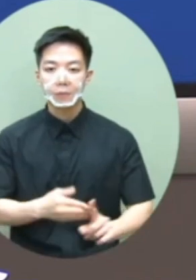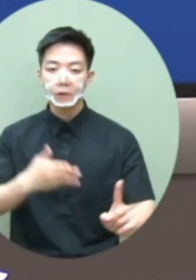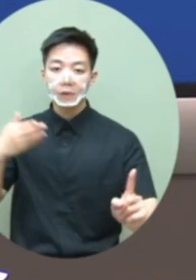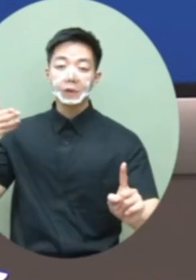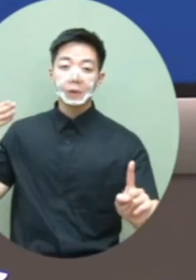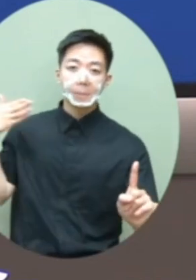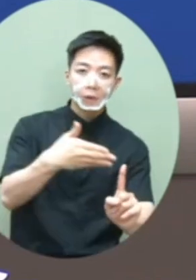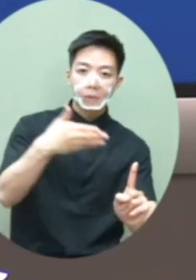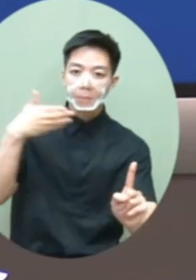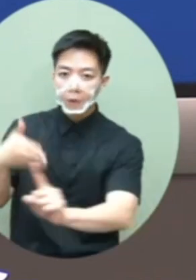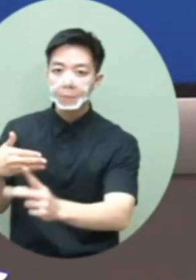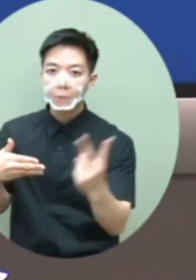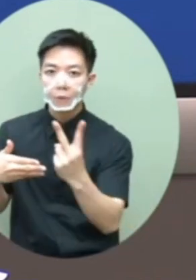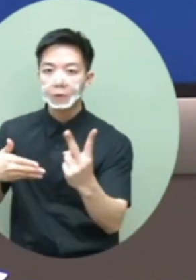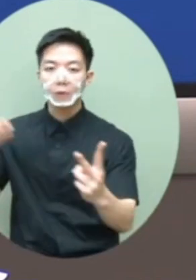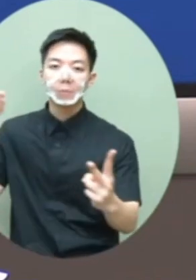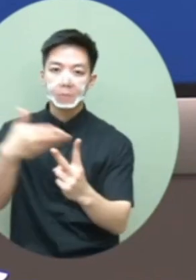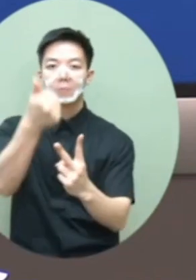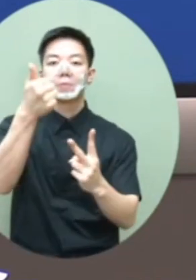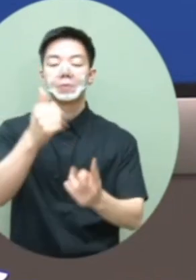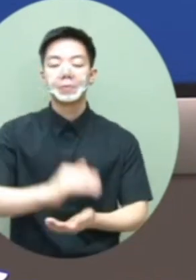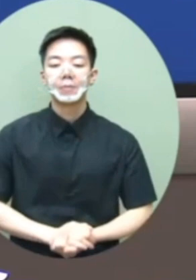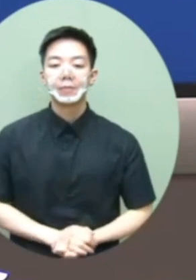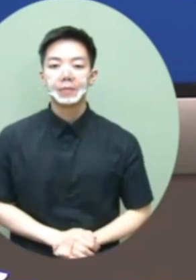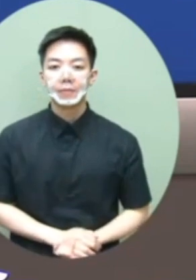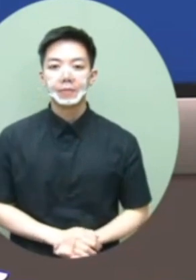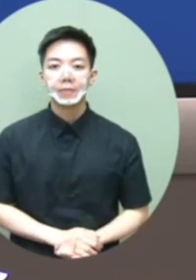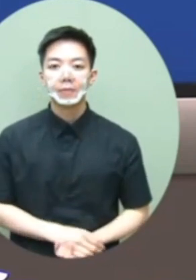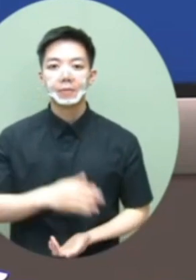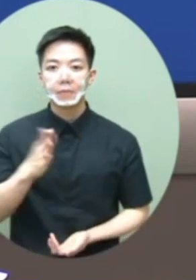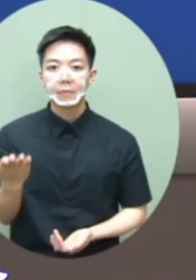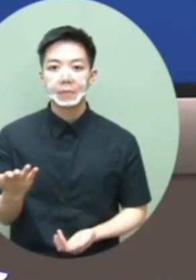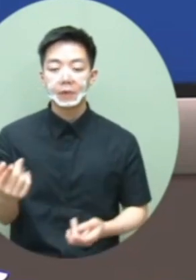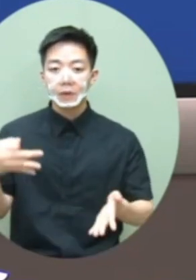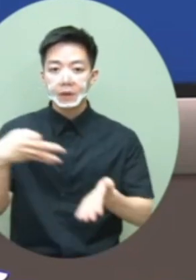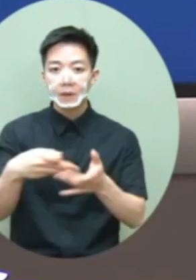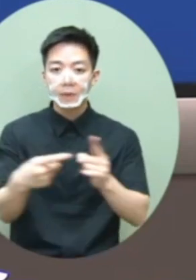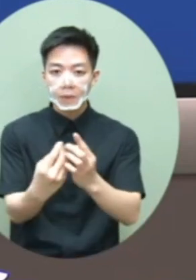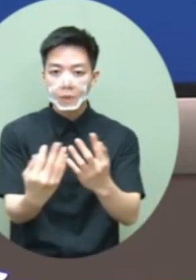用，但當然個作用越大，就係要靠越多人咧嚟到去參加啦。